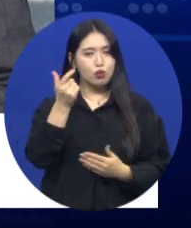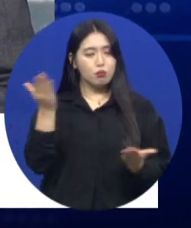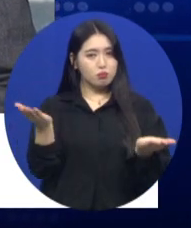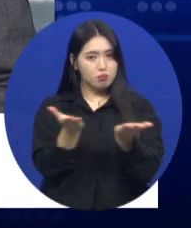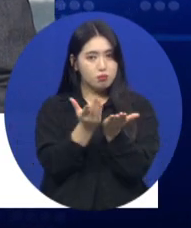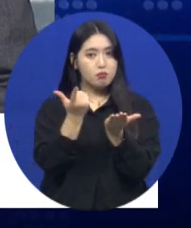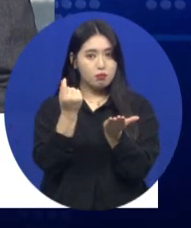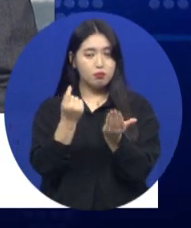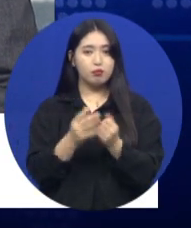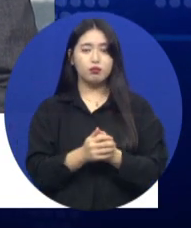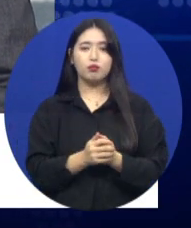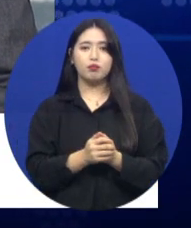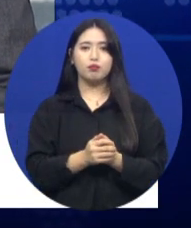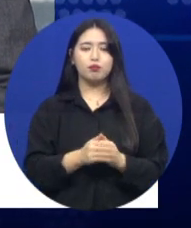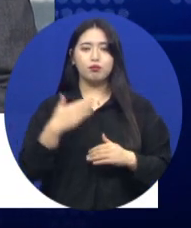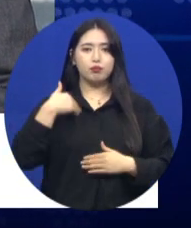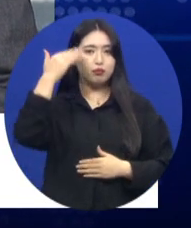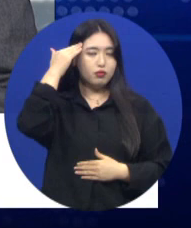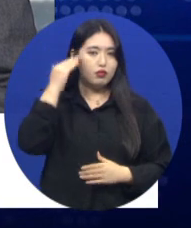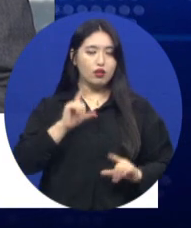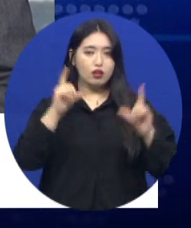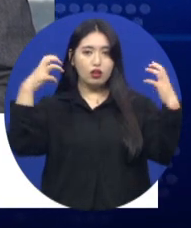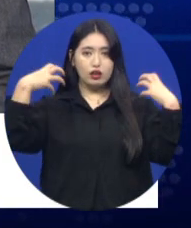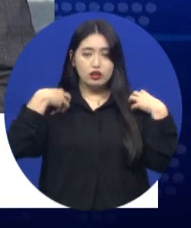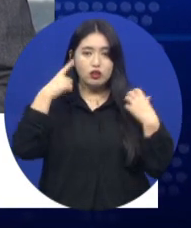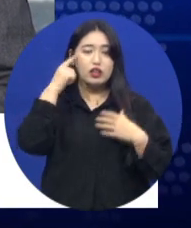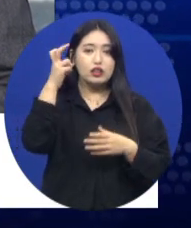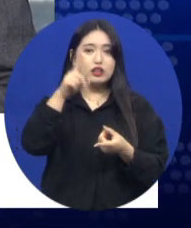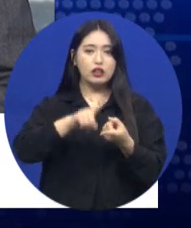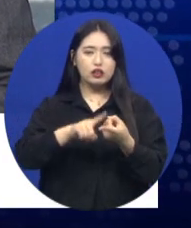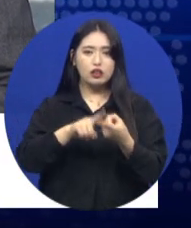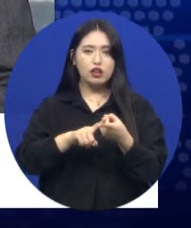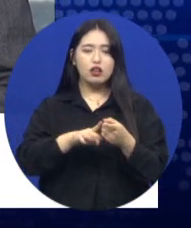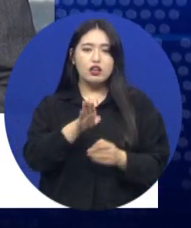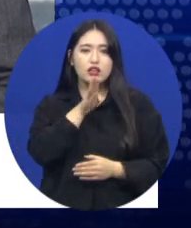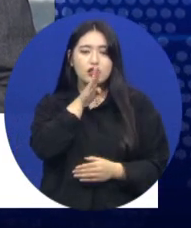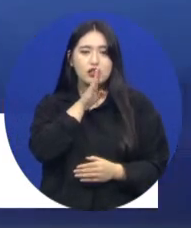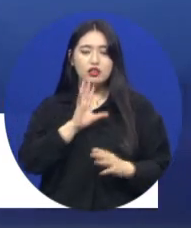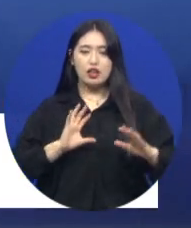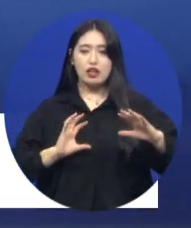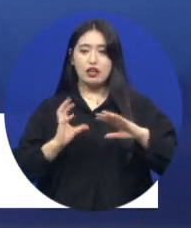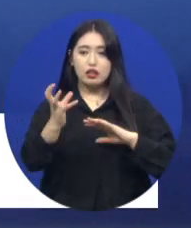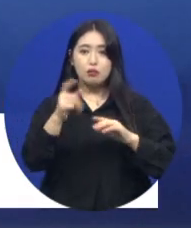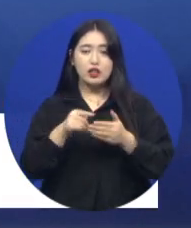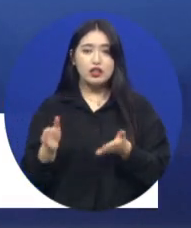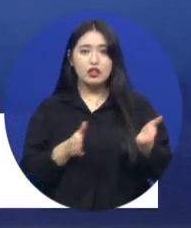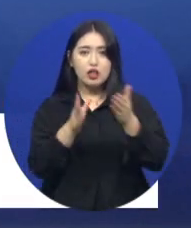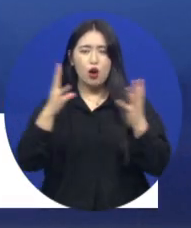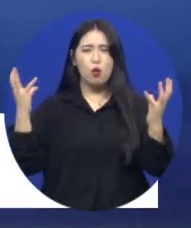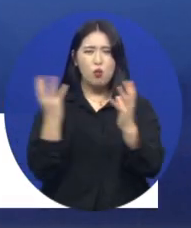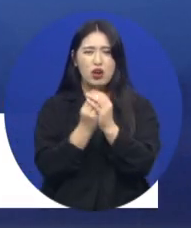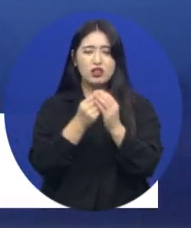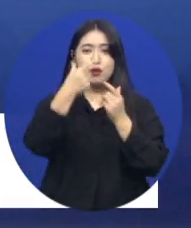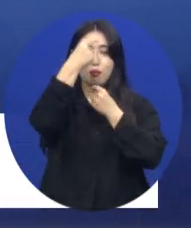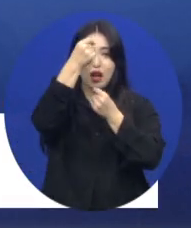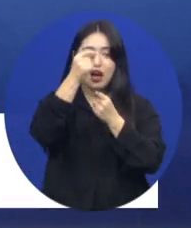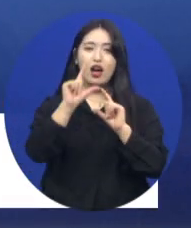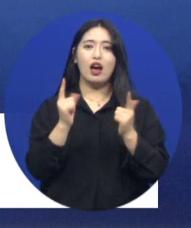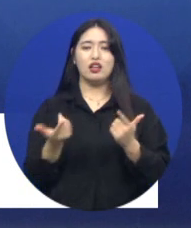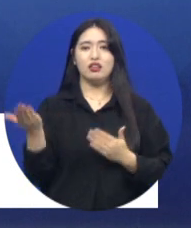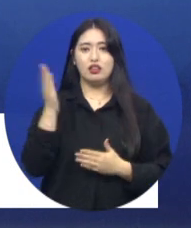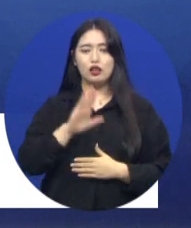봐야 될까요 아예 우리나라 기상청의 전망이 실제 태풍 의 진로와 완전히 일치 하지는 않았지만